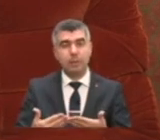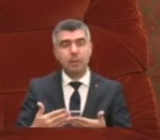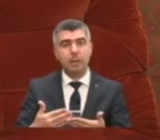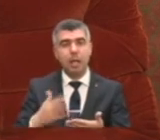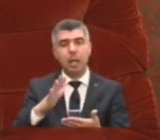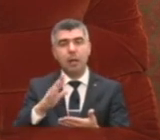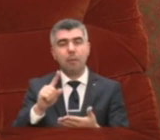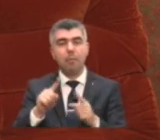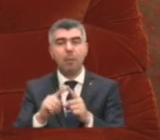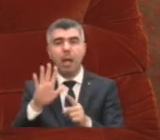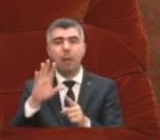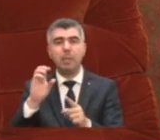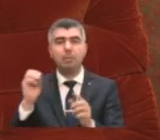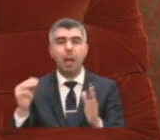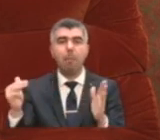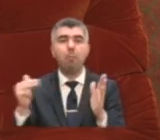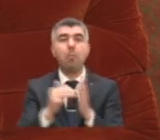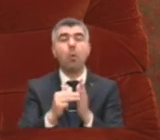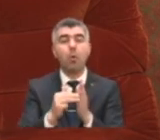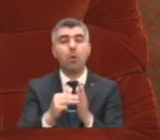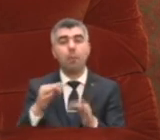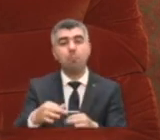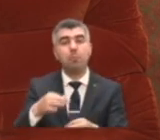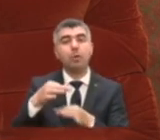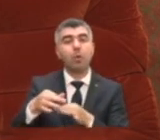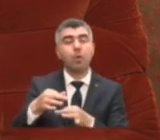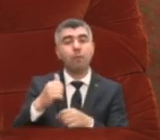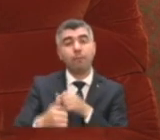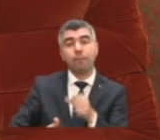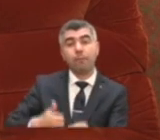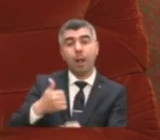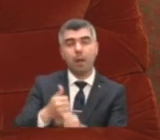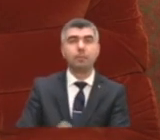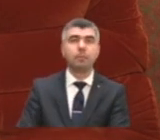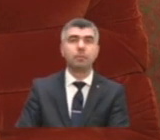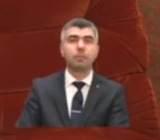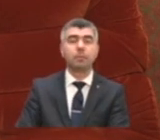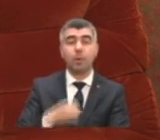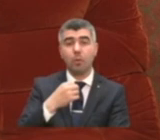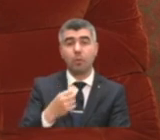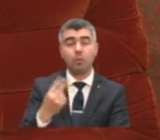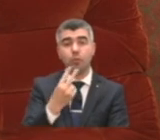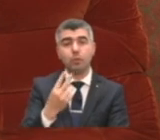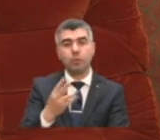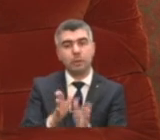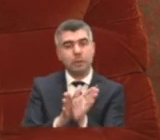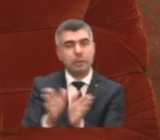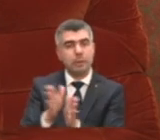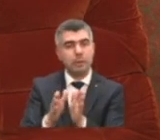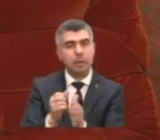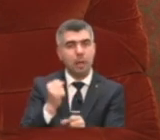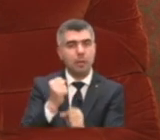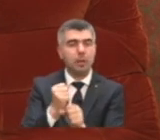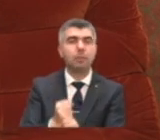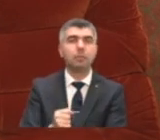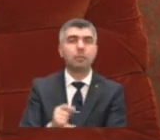مكعب متر مكعب سنويا في المدى القصير. اشتغلنا على محورين اثنانيين. اولا المحور الاول